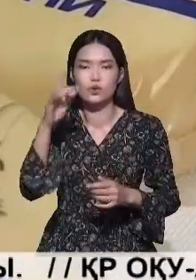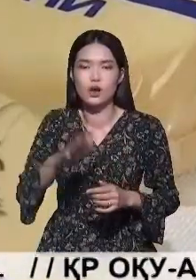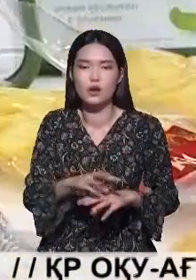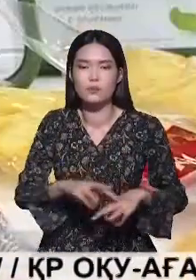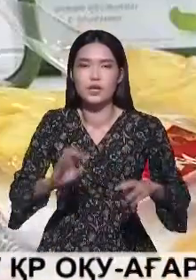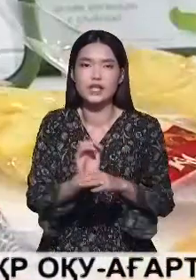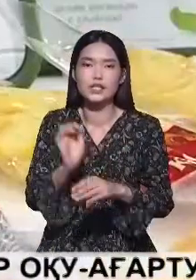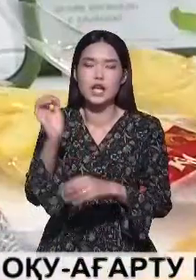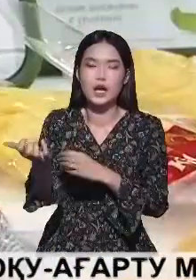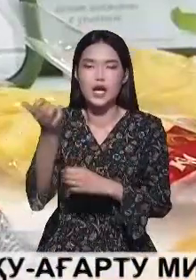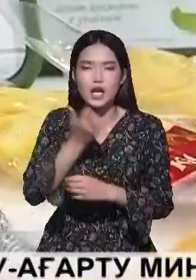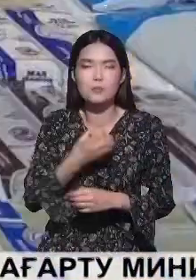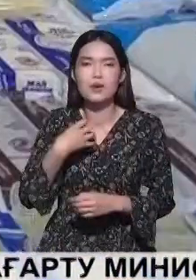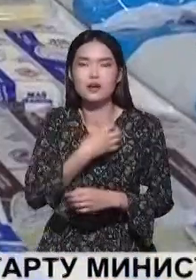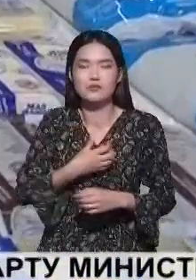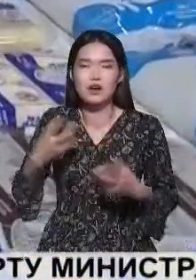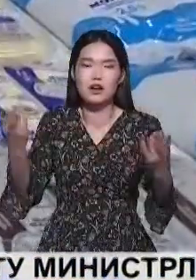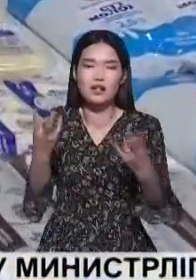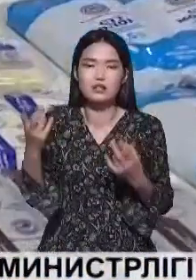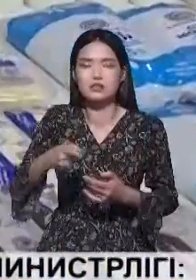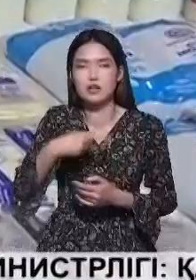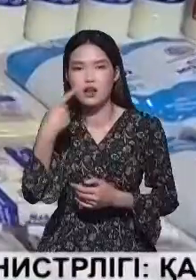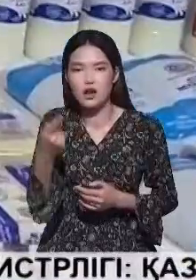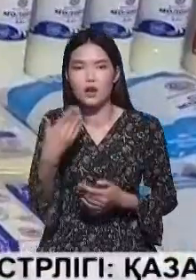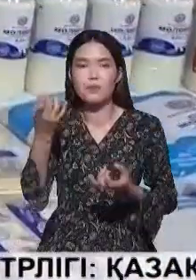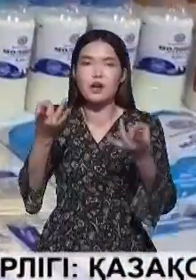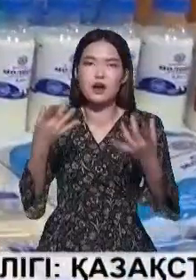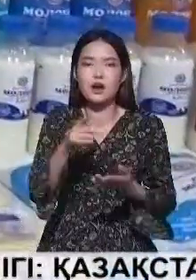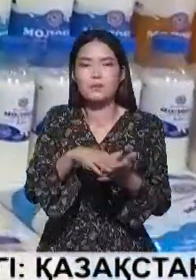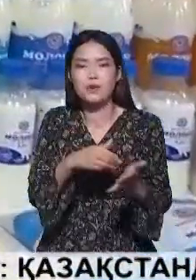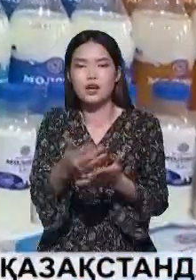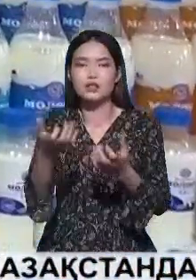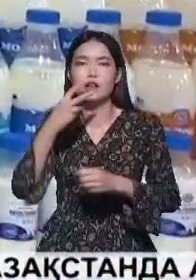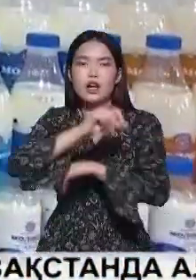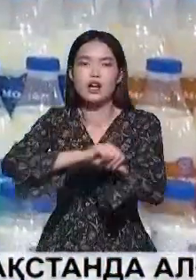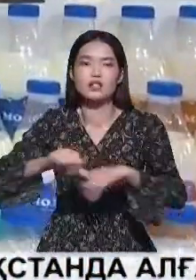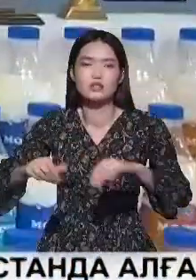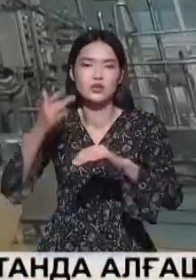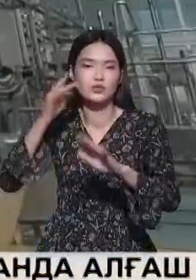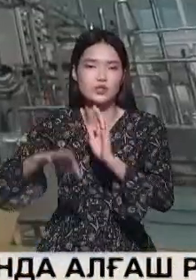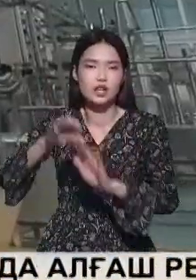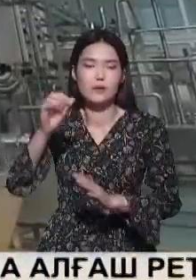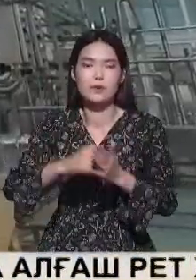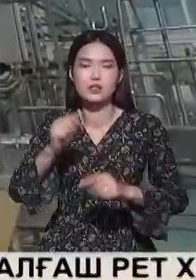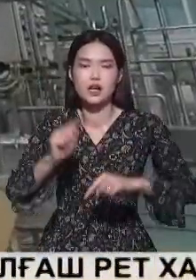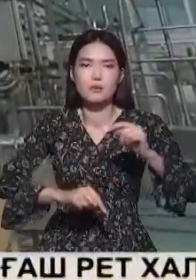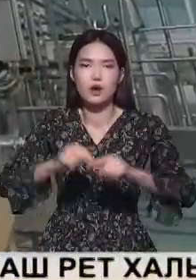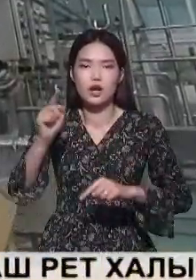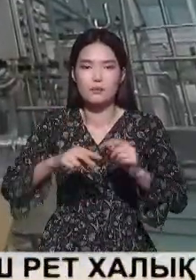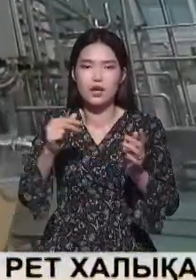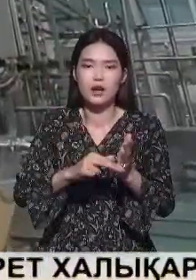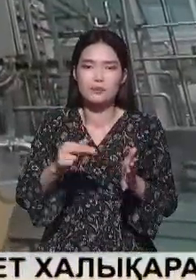импортқа тәуелді екенін мойындады. Халық қарапайым майдың өзін алғанда сырттан келгенін таңдайды. Өйткені отандық өнімнің бағасы